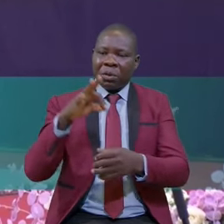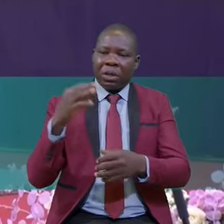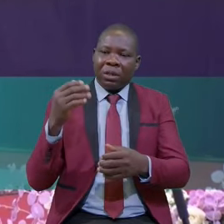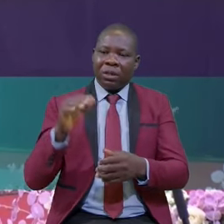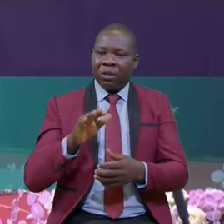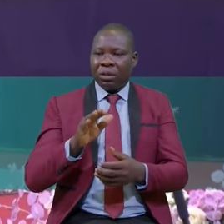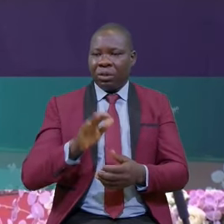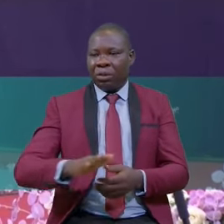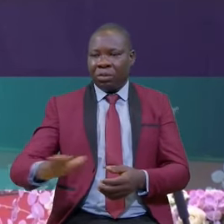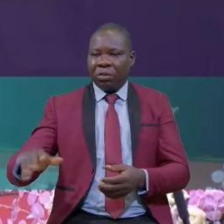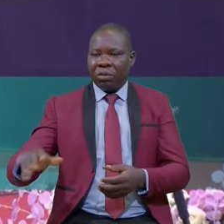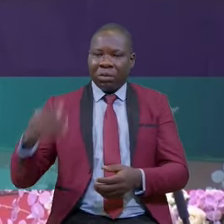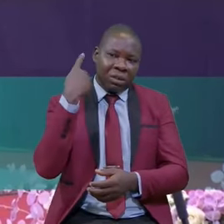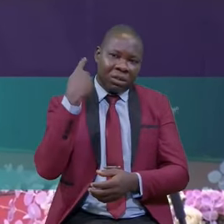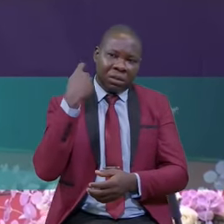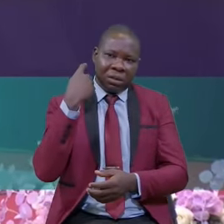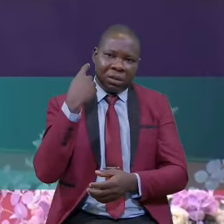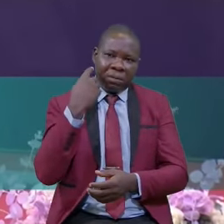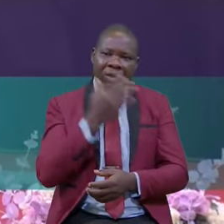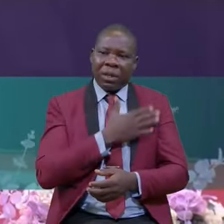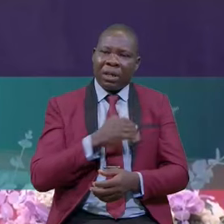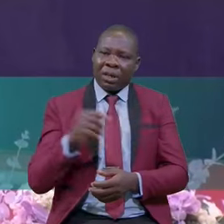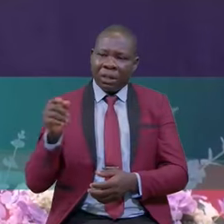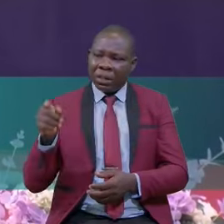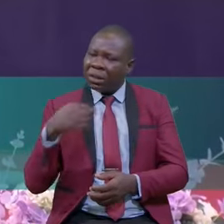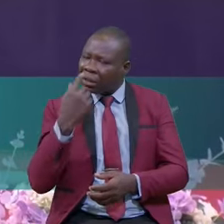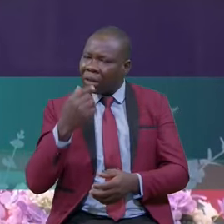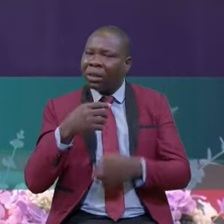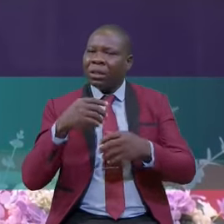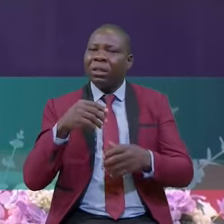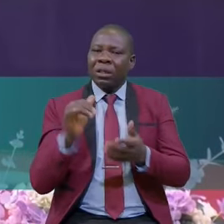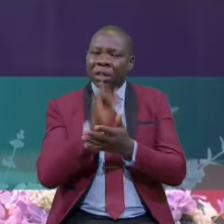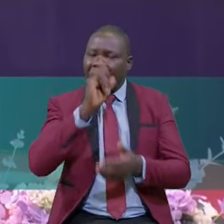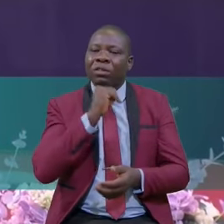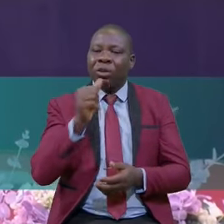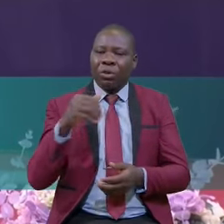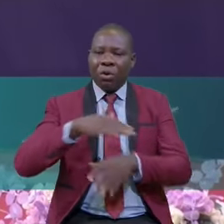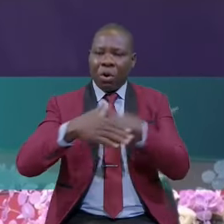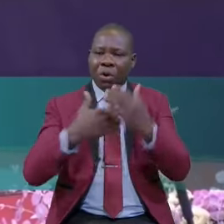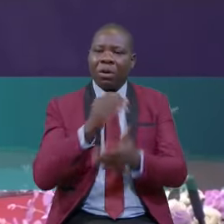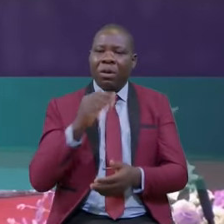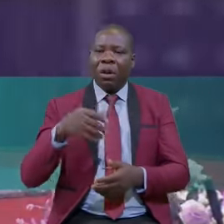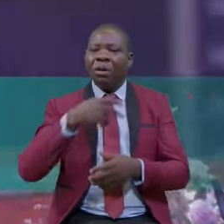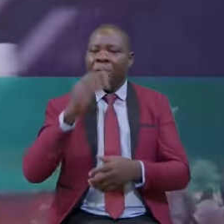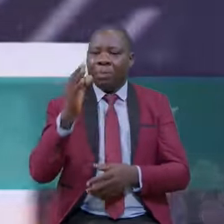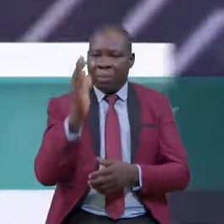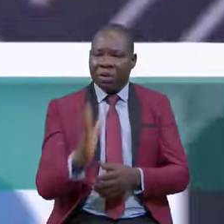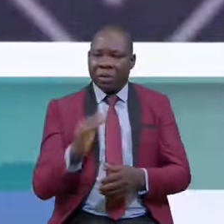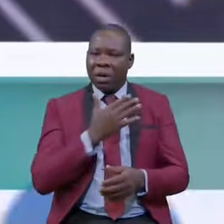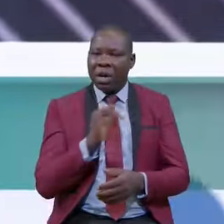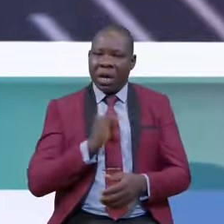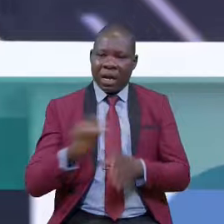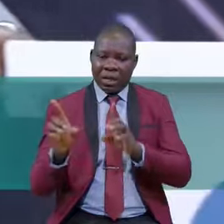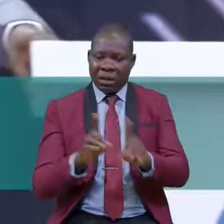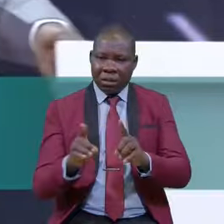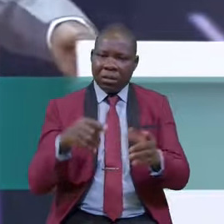fais ceci. Said, that's not all, j'ai dit, il dit, c'est pas tout. This. Je fais ceci. Said, that's not all, j'ai dit, c'est pas tout. Pasteur, j'ai dit, fais ça. Et quand je l'ai regardé, j'ai